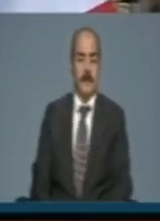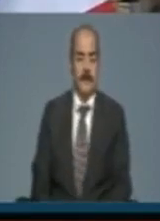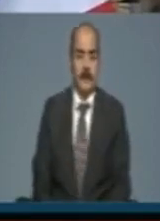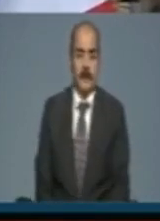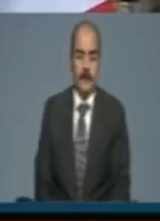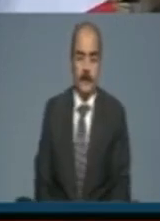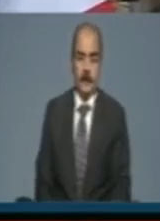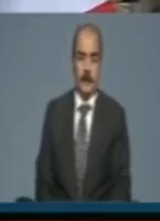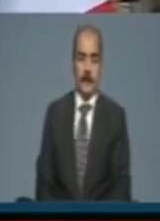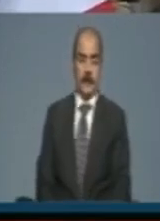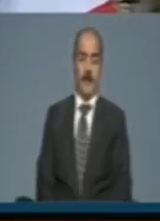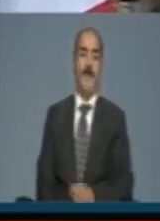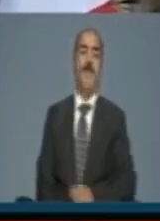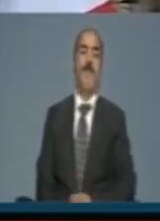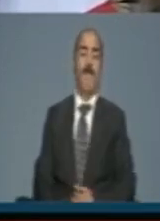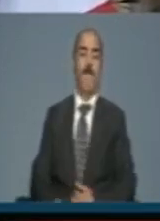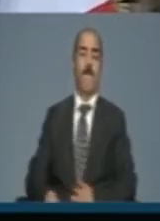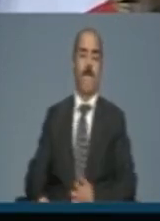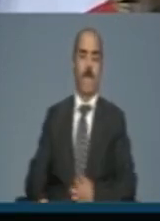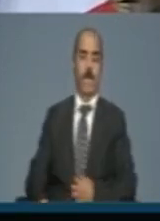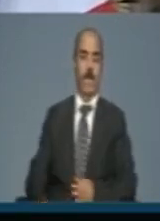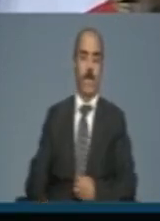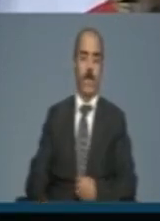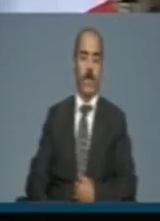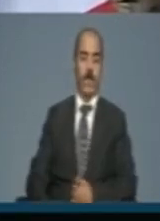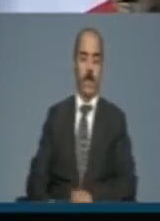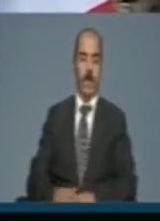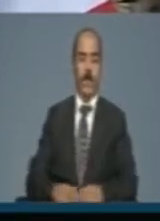القتلة يجب أن يكون يدافع عن أنفسهم